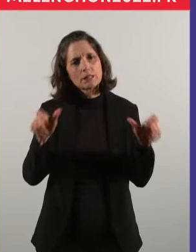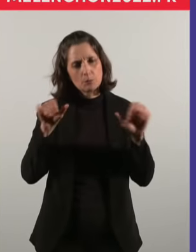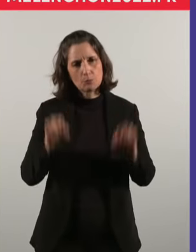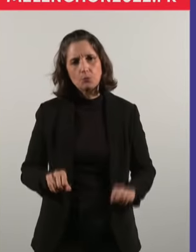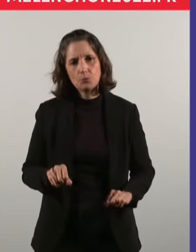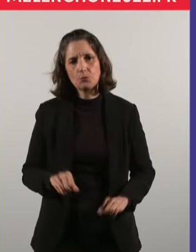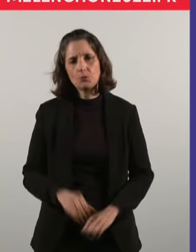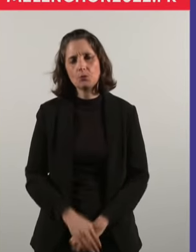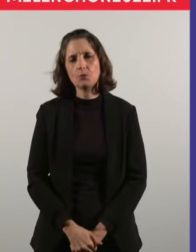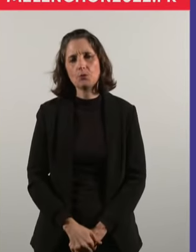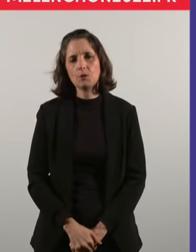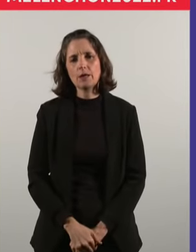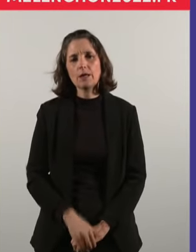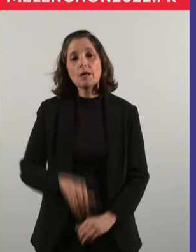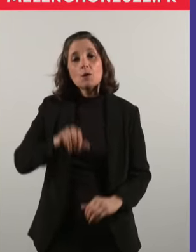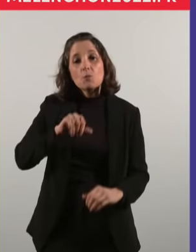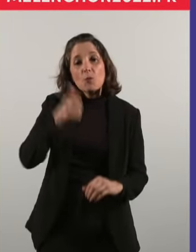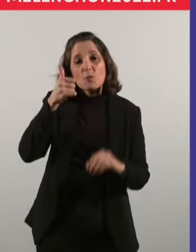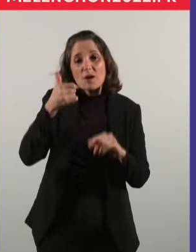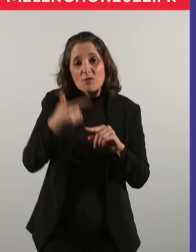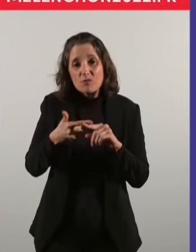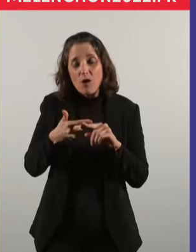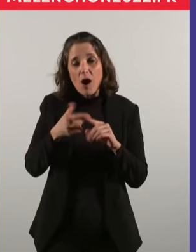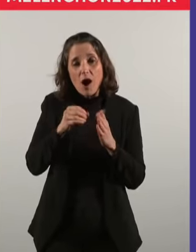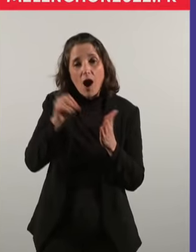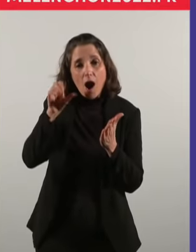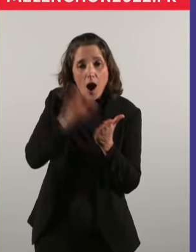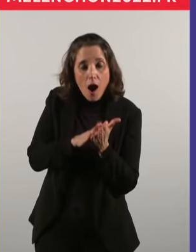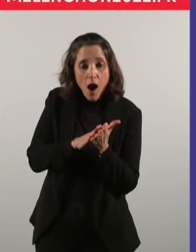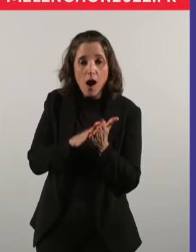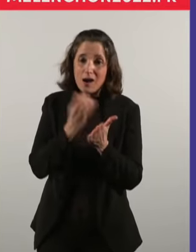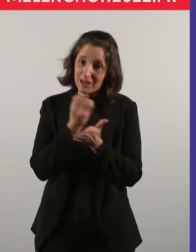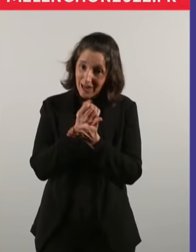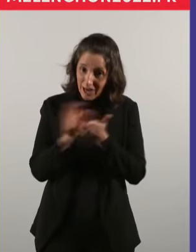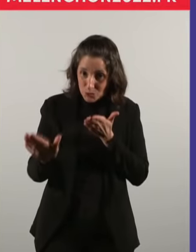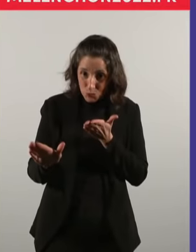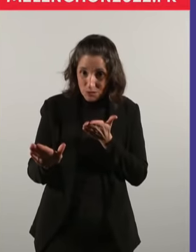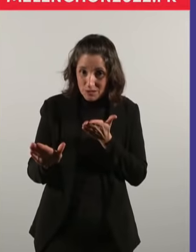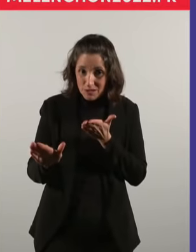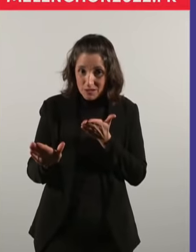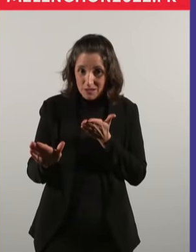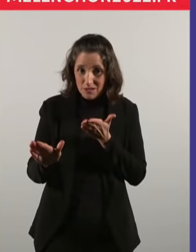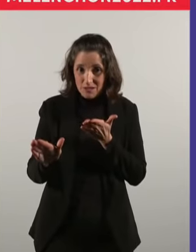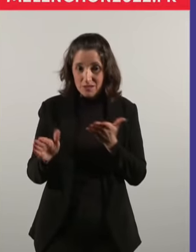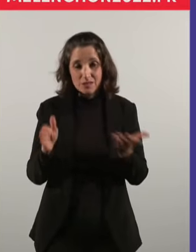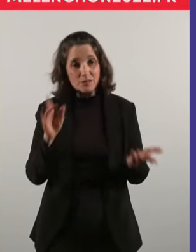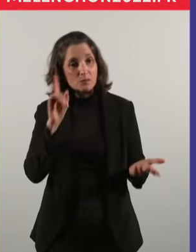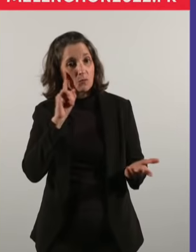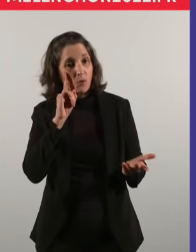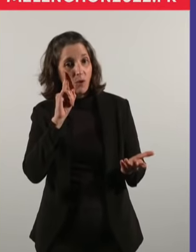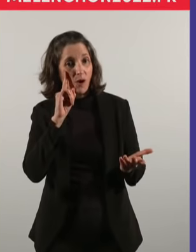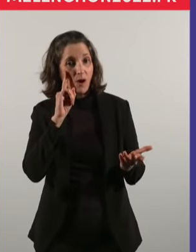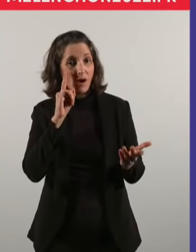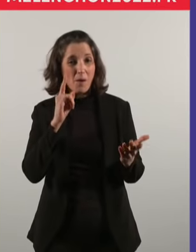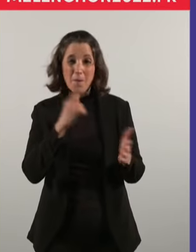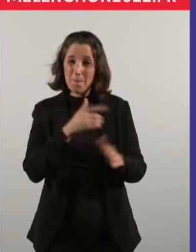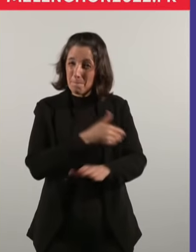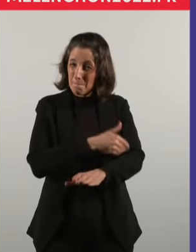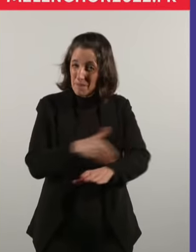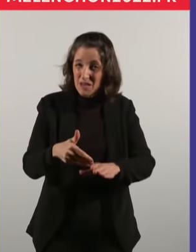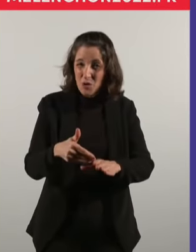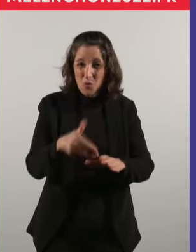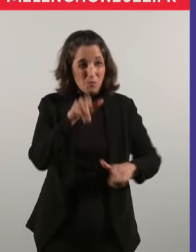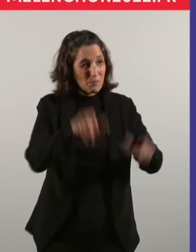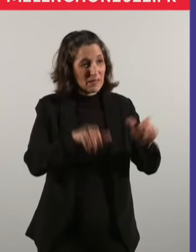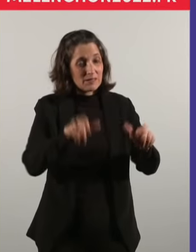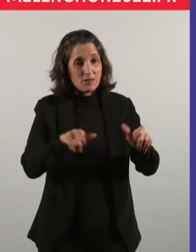quantités soient gratuites. Ce ne sont pas des questions éloignées, ce sont des questions très proches pour des millions de gens, pour qui c'est un